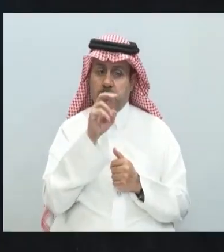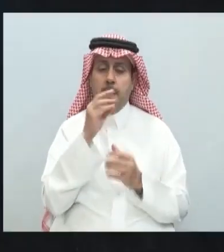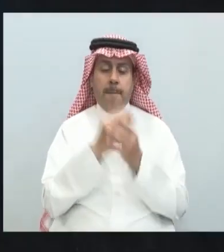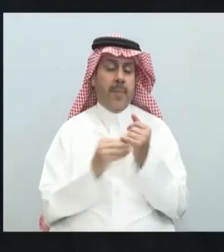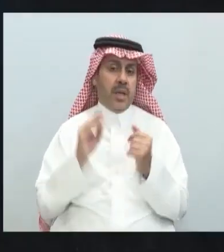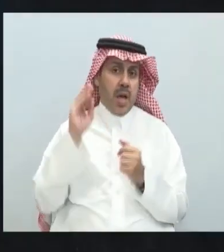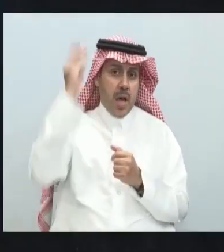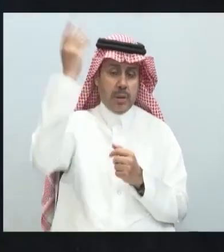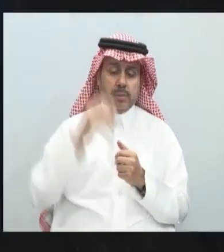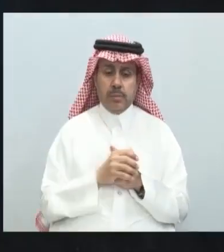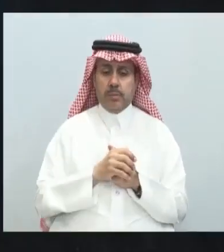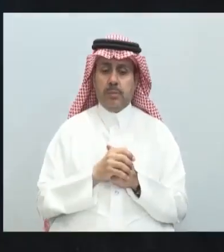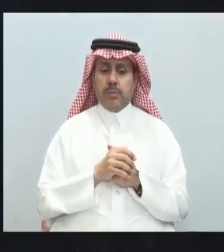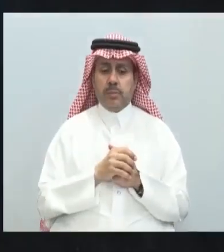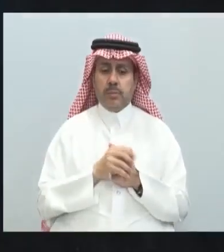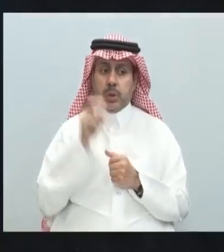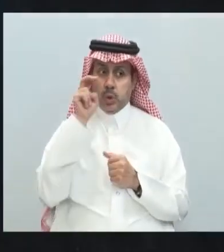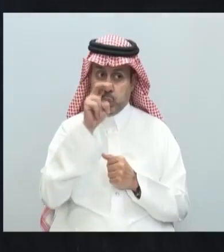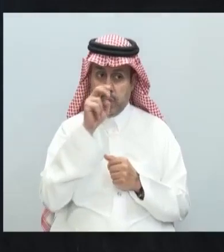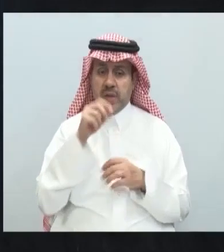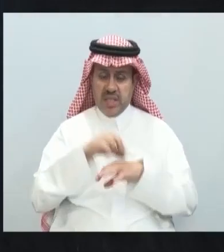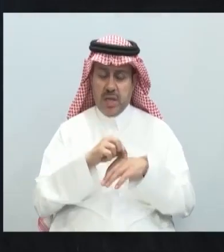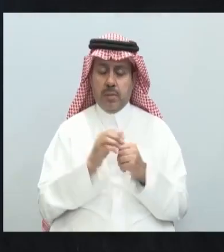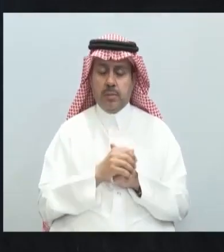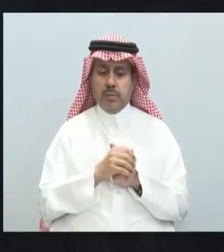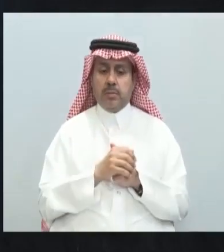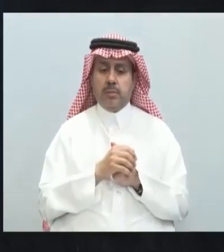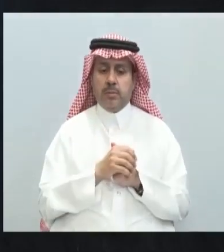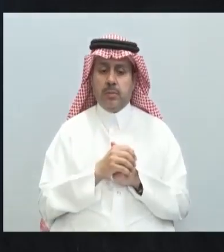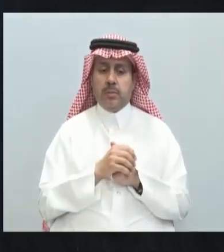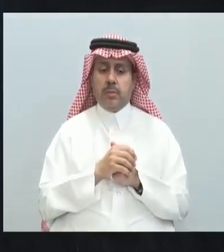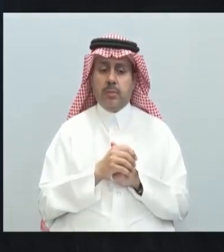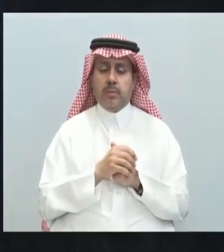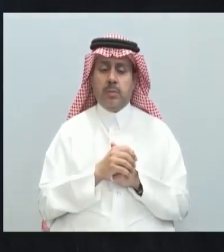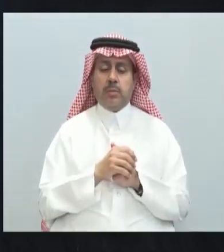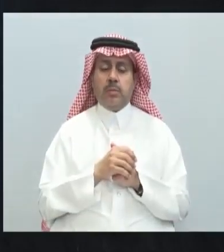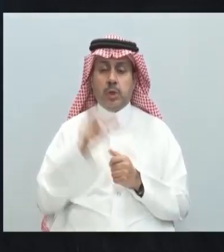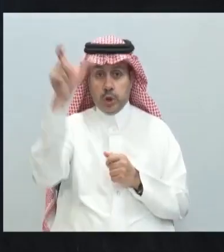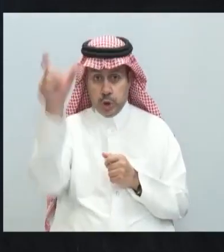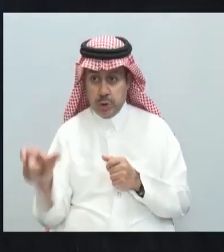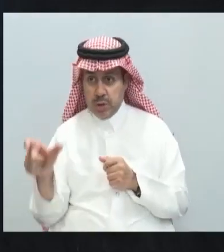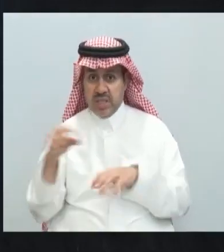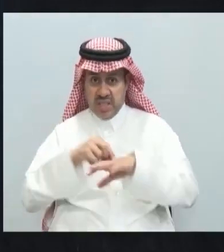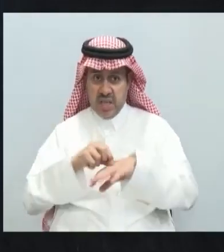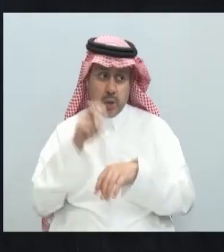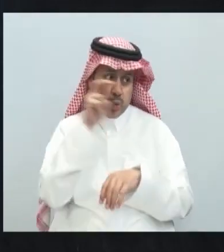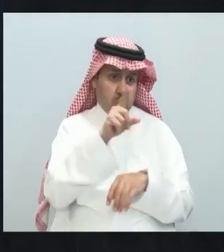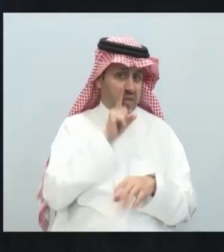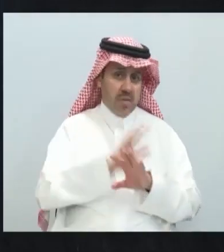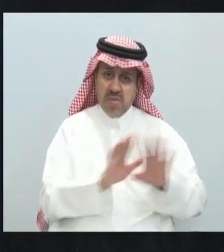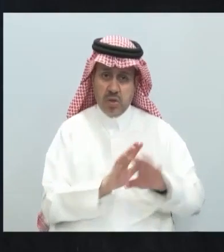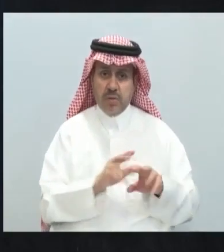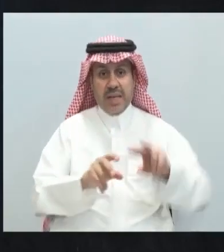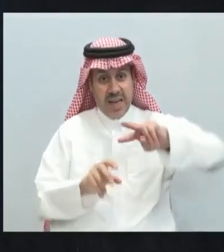القدره على انهم يرون بني ادم من حيث لا يرونهم يعني اننا نحن الانس لا نرى